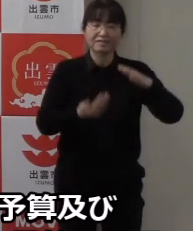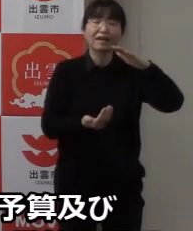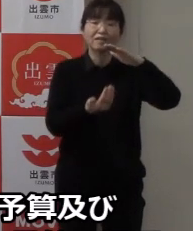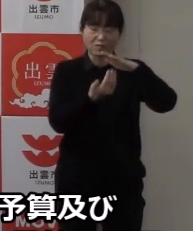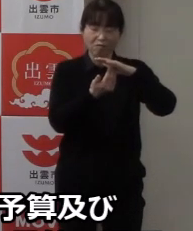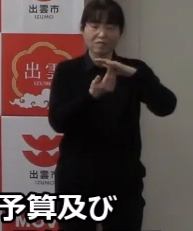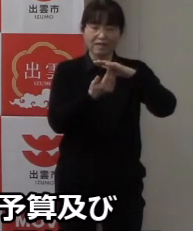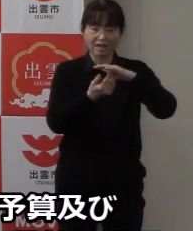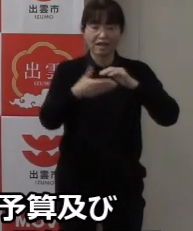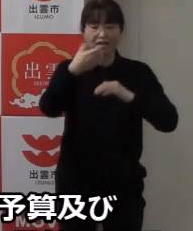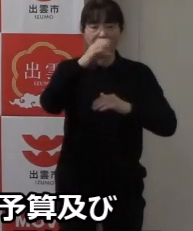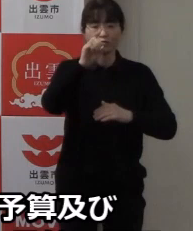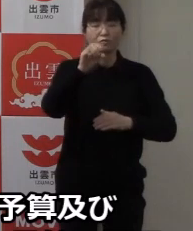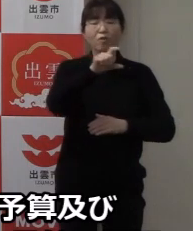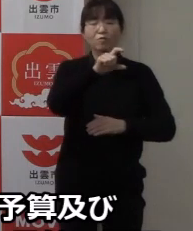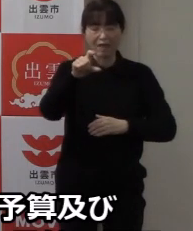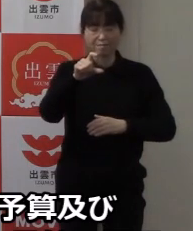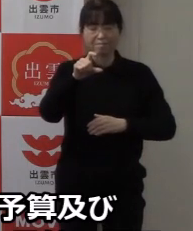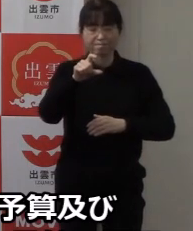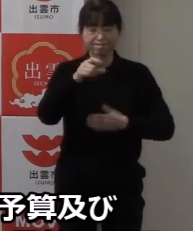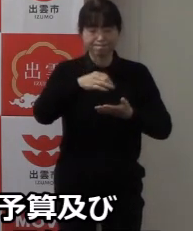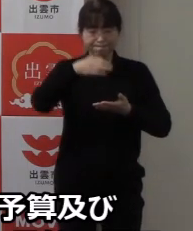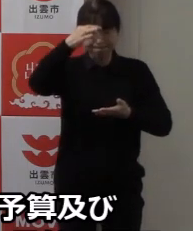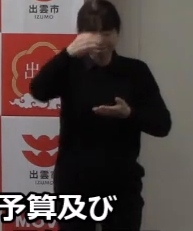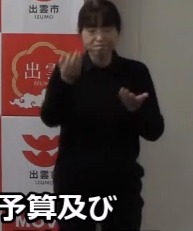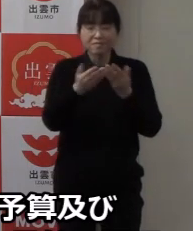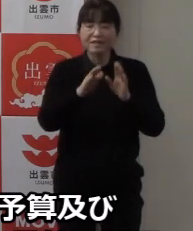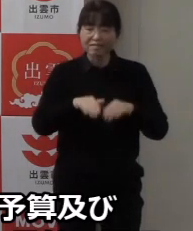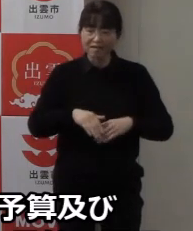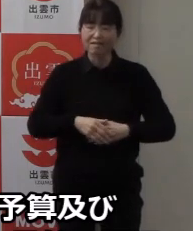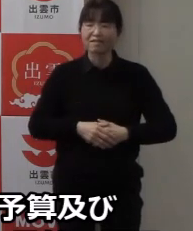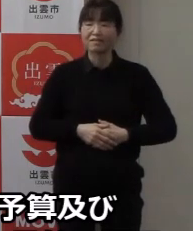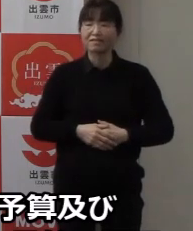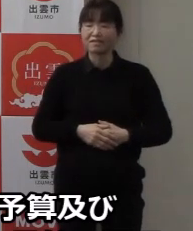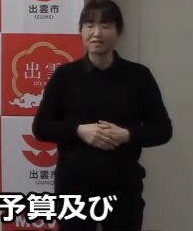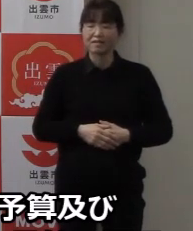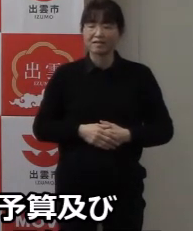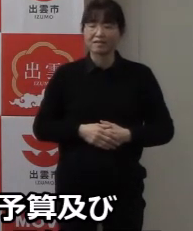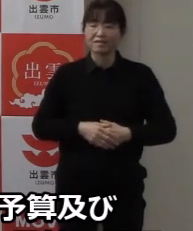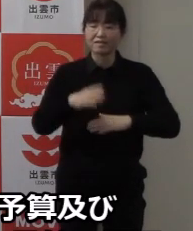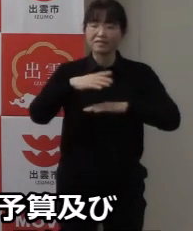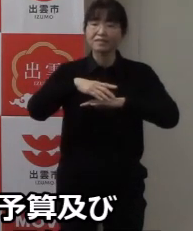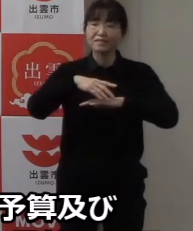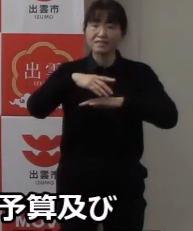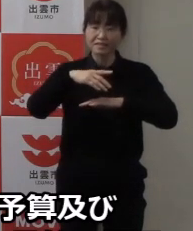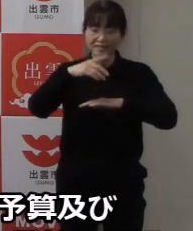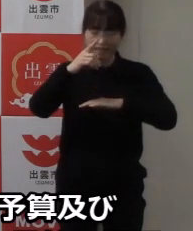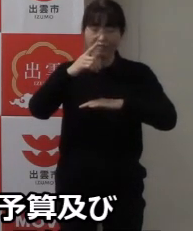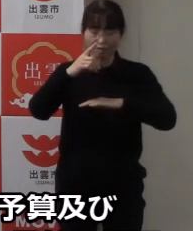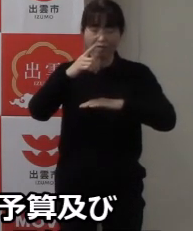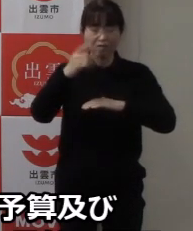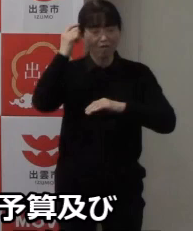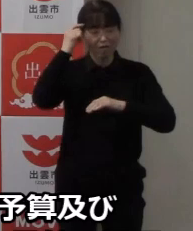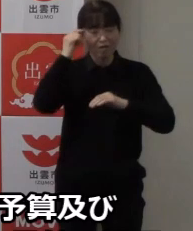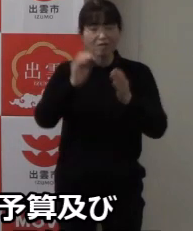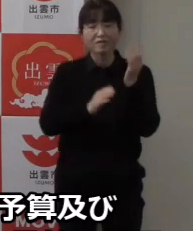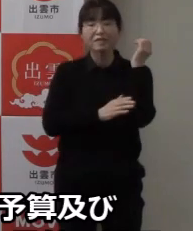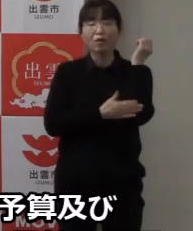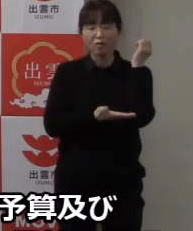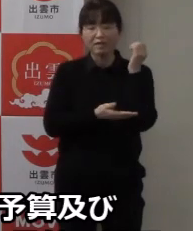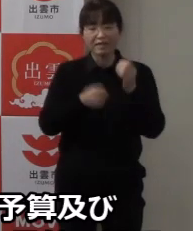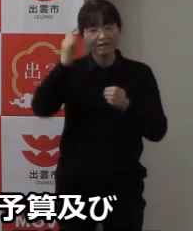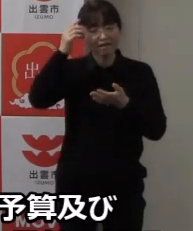比90億円ということで大きな伸びとなっておりますけれども、冒頭基本的な考え方で述べましたように